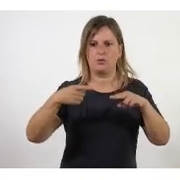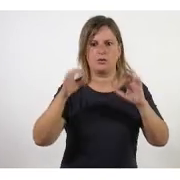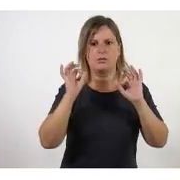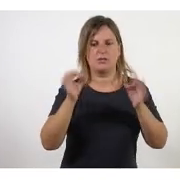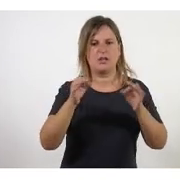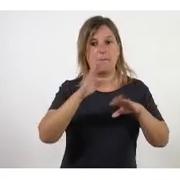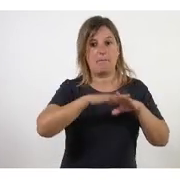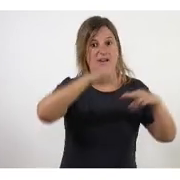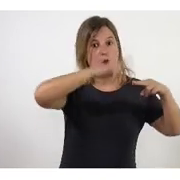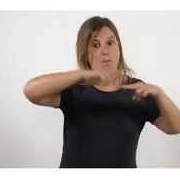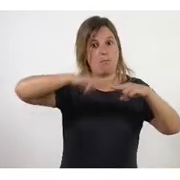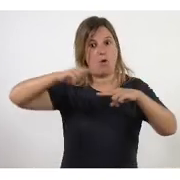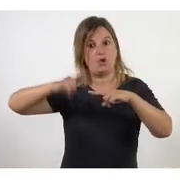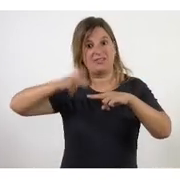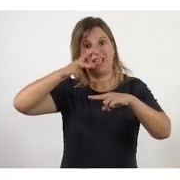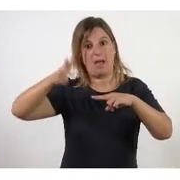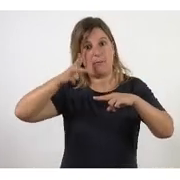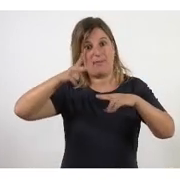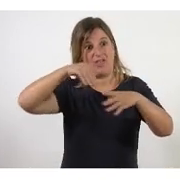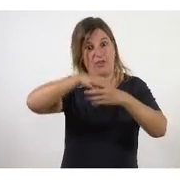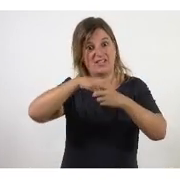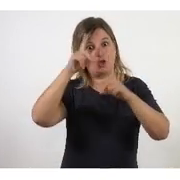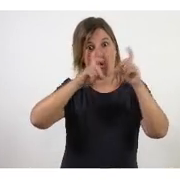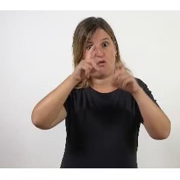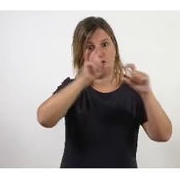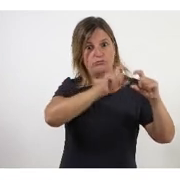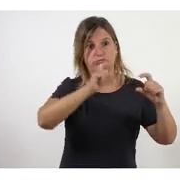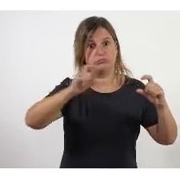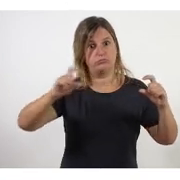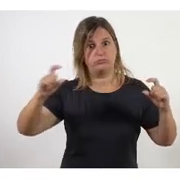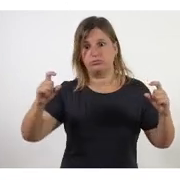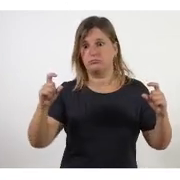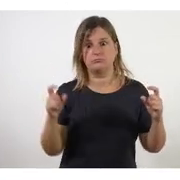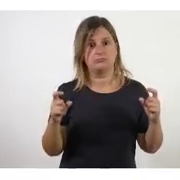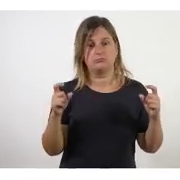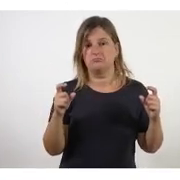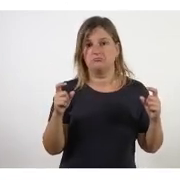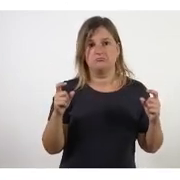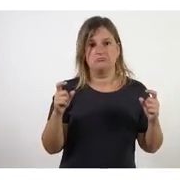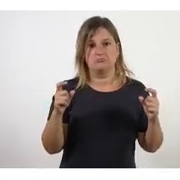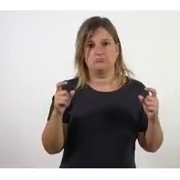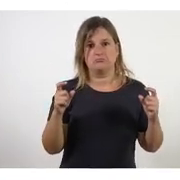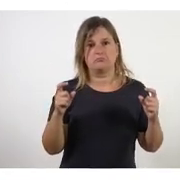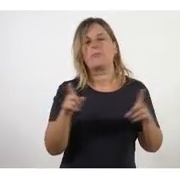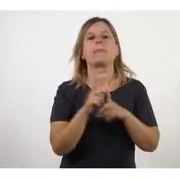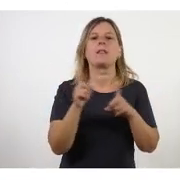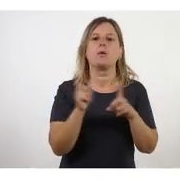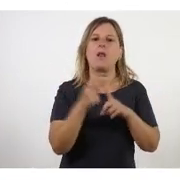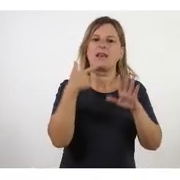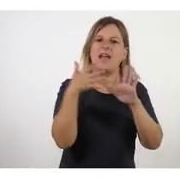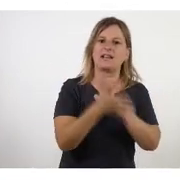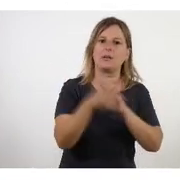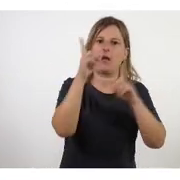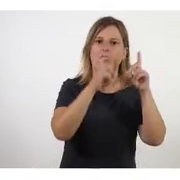Sí, jo per muntar vídeos amb fotos, aquesta app, per fer aquest tipus de vídeo que us he ensenyat, no? De narrativa, de